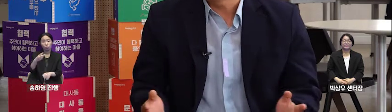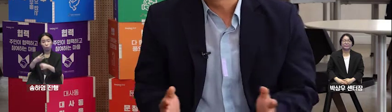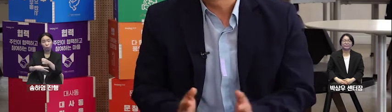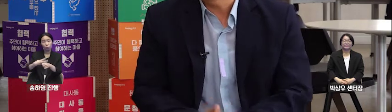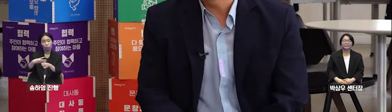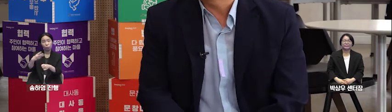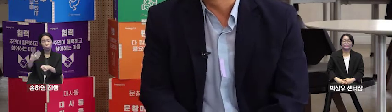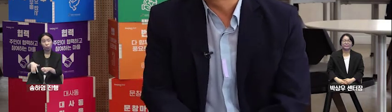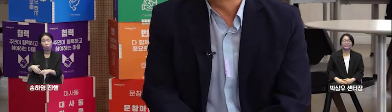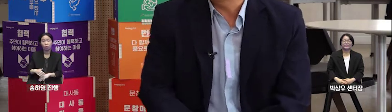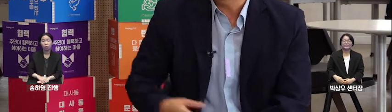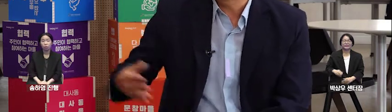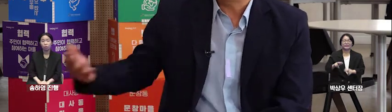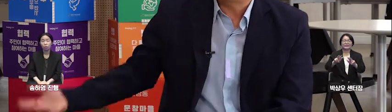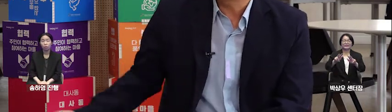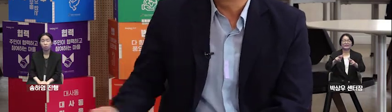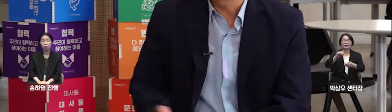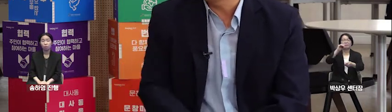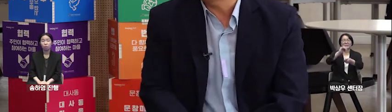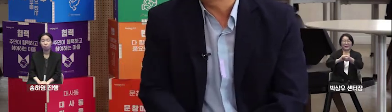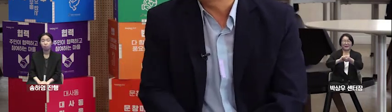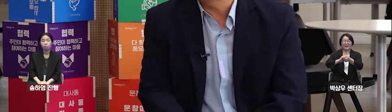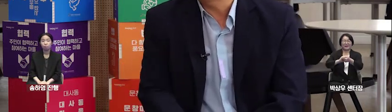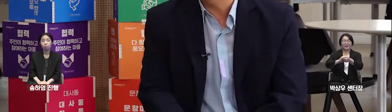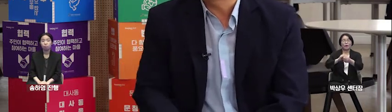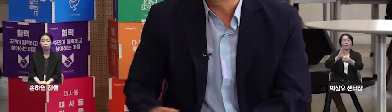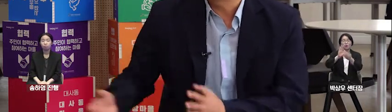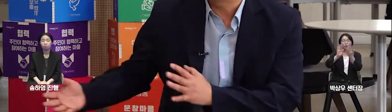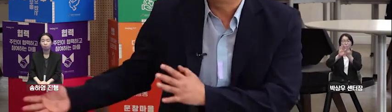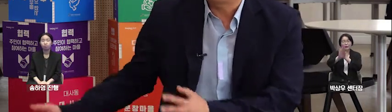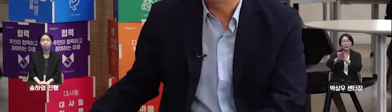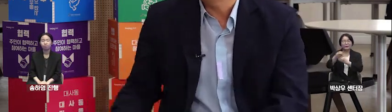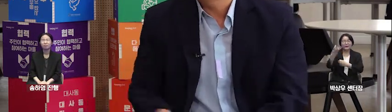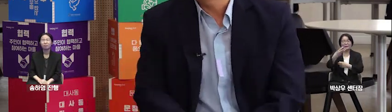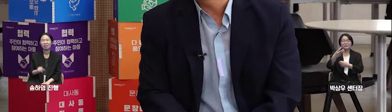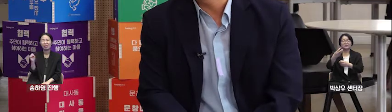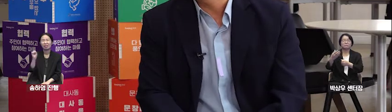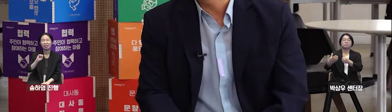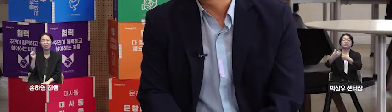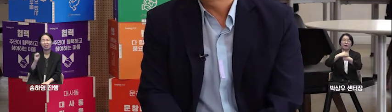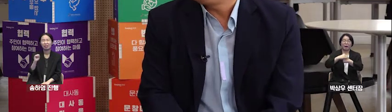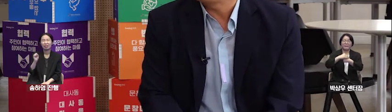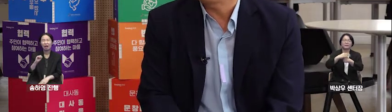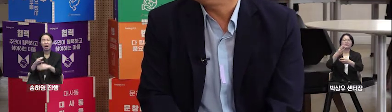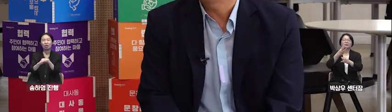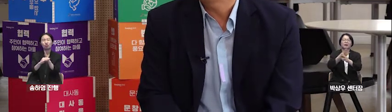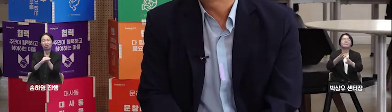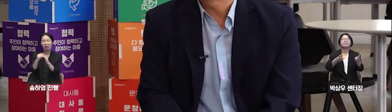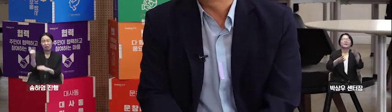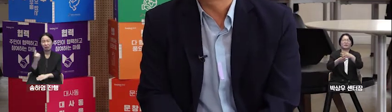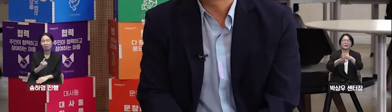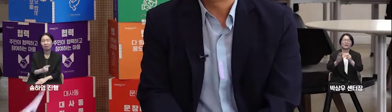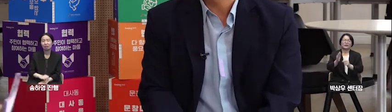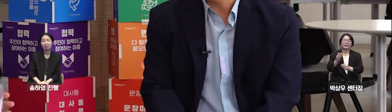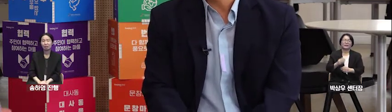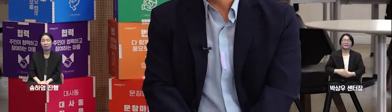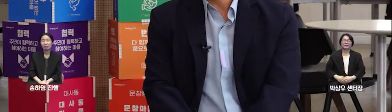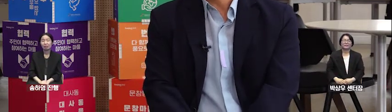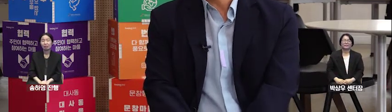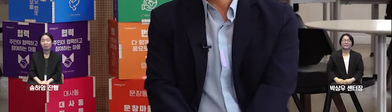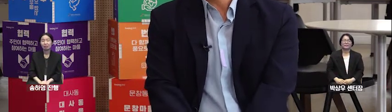이 기한은 있고 이제 그 이후에 다시 또 재이탁을 받으면 또 3년이라는 기한. 중간에 오셨구나. 네.